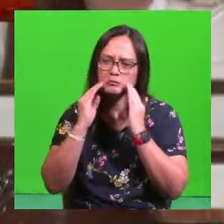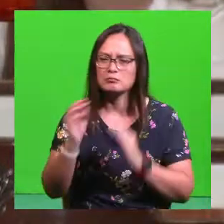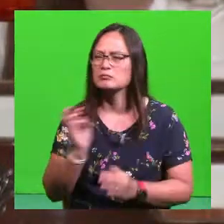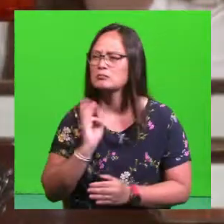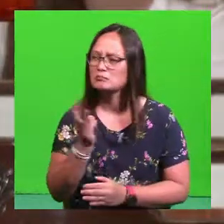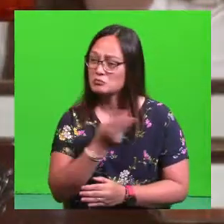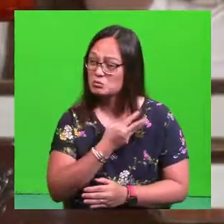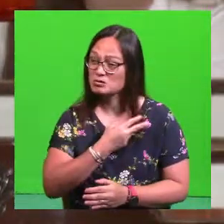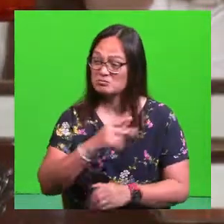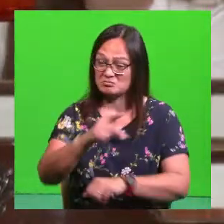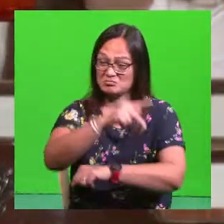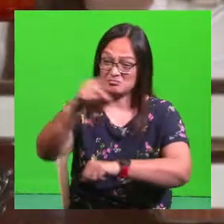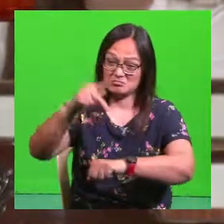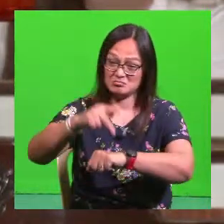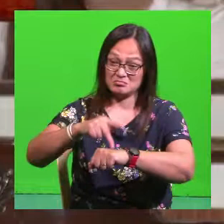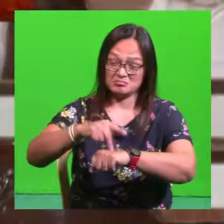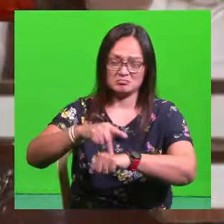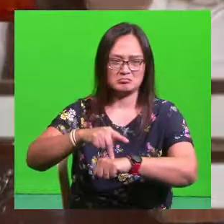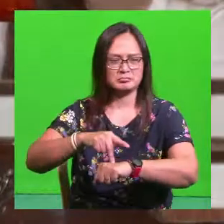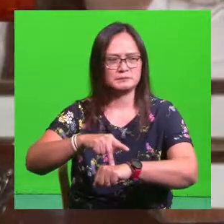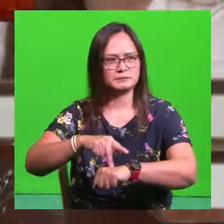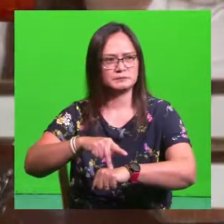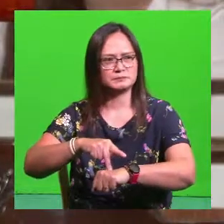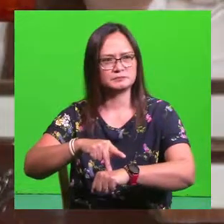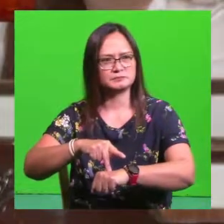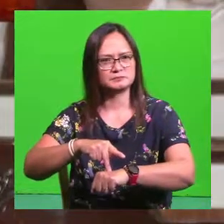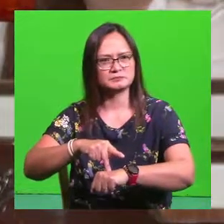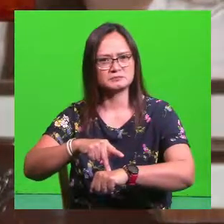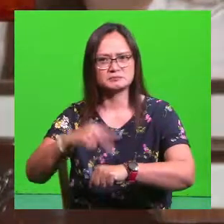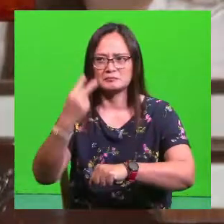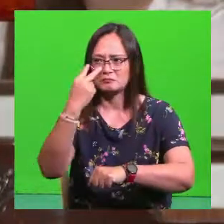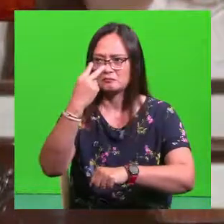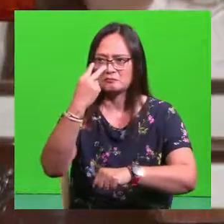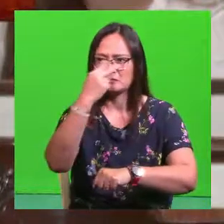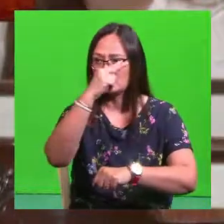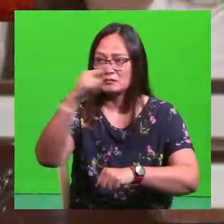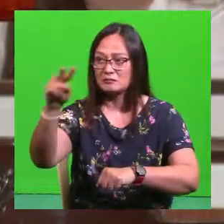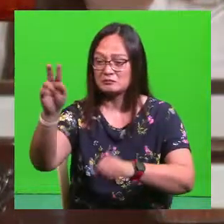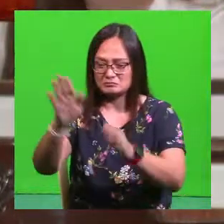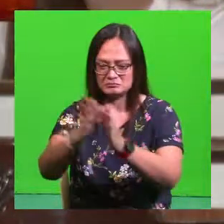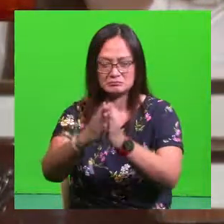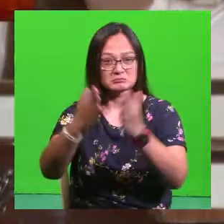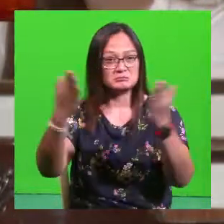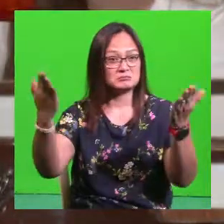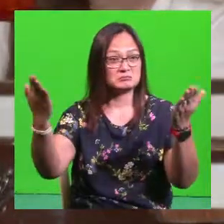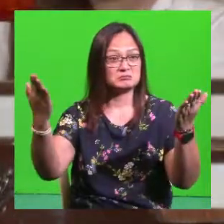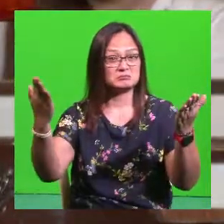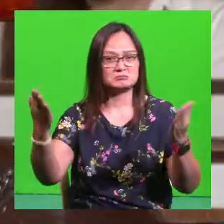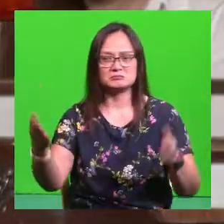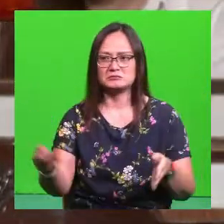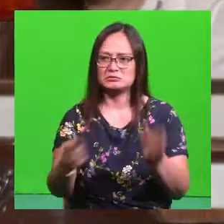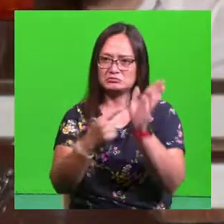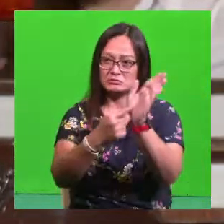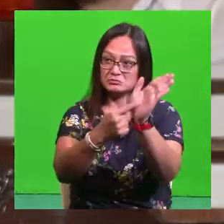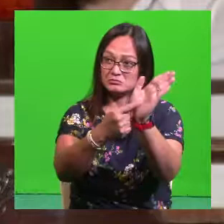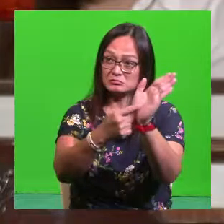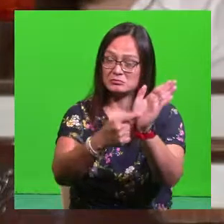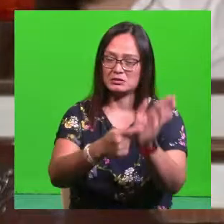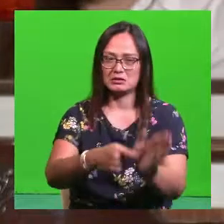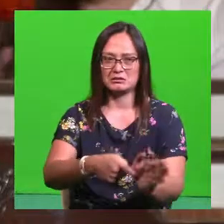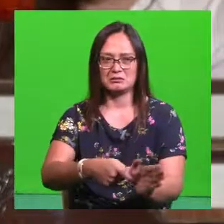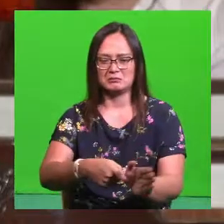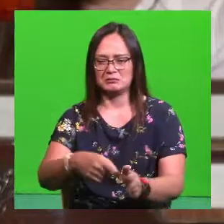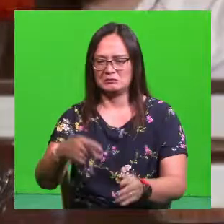at doon ay ibibigay ang kung ano-anong mga balita tungkol sa nagpapako sa krus, tungkol